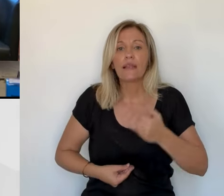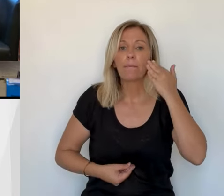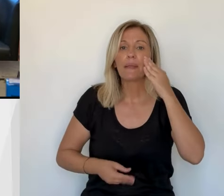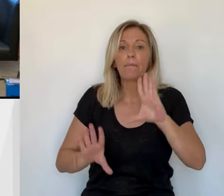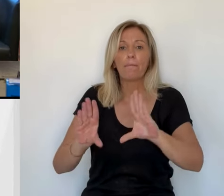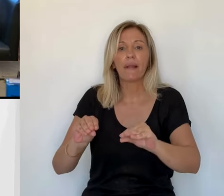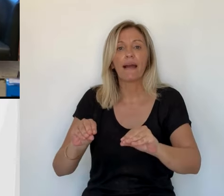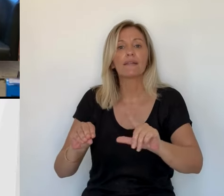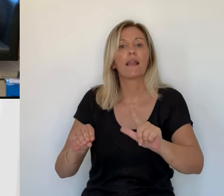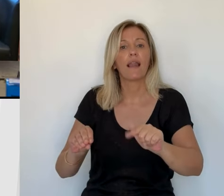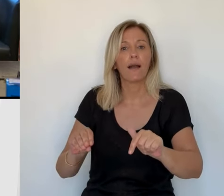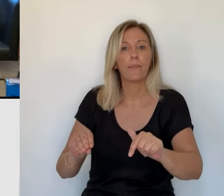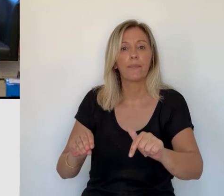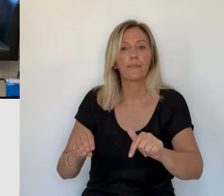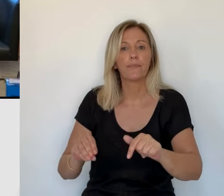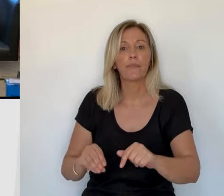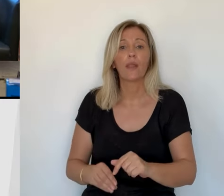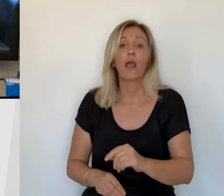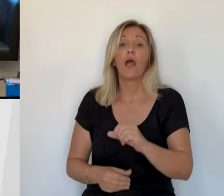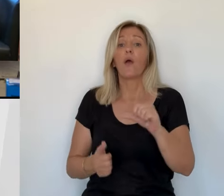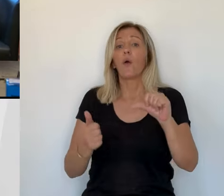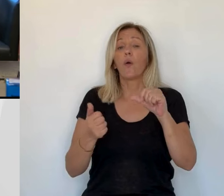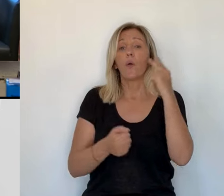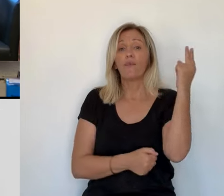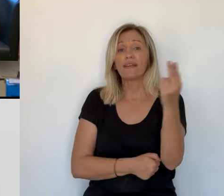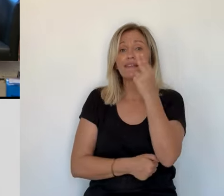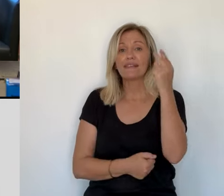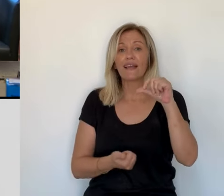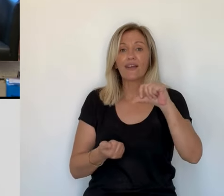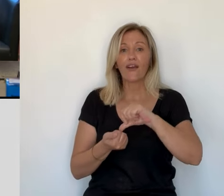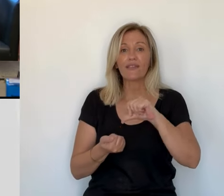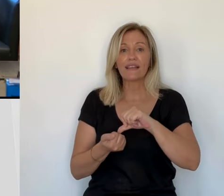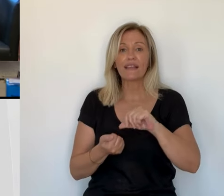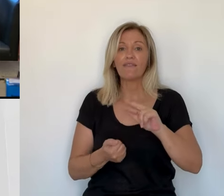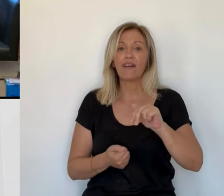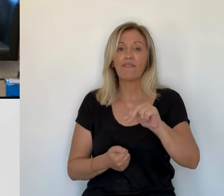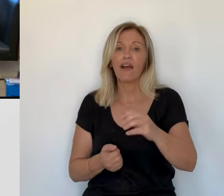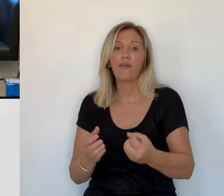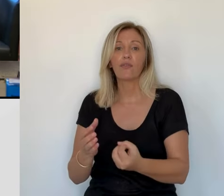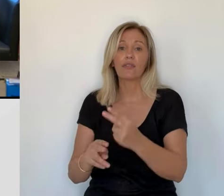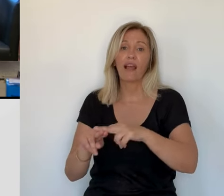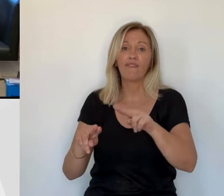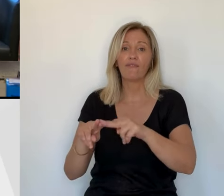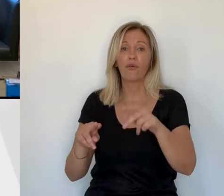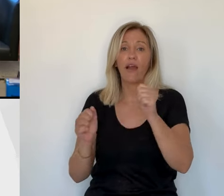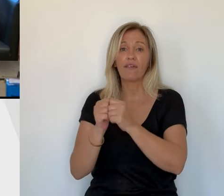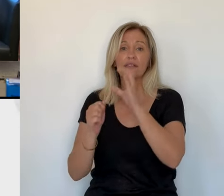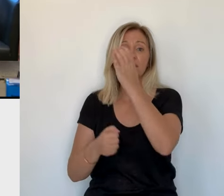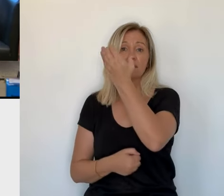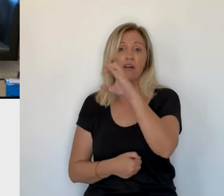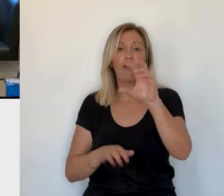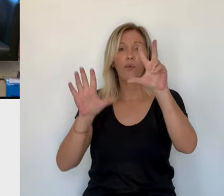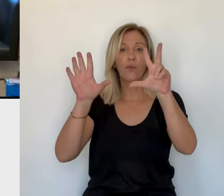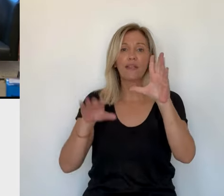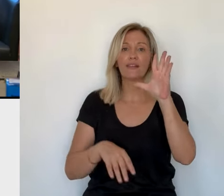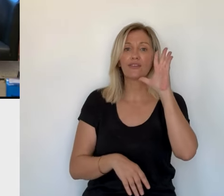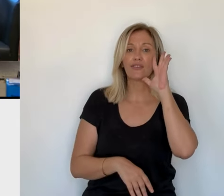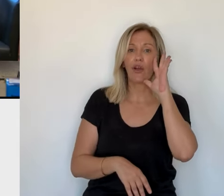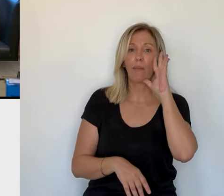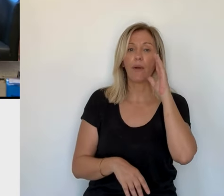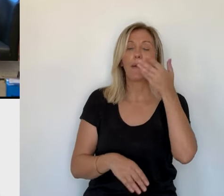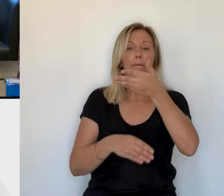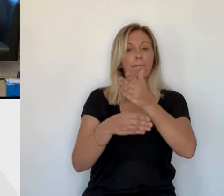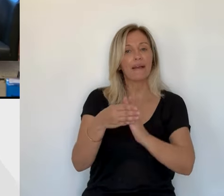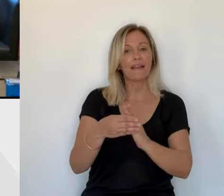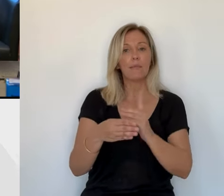laisse très peu de place aux non-boursiers et aux étudiants internationaux, que nous nous efforçons quand même d'accueillir, mais dans la mesure